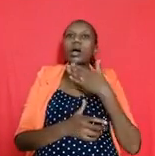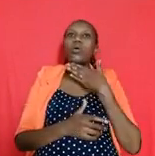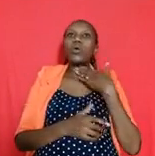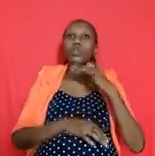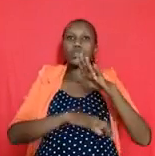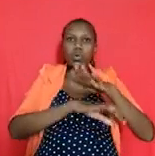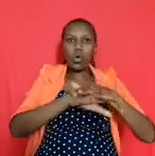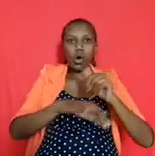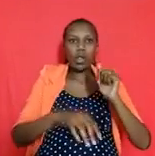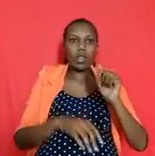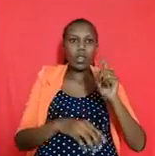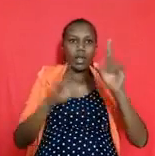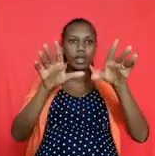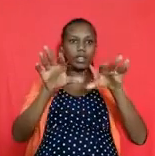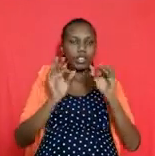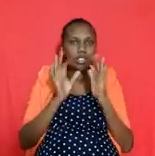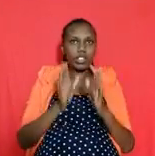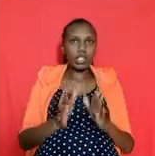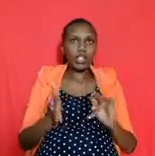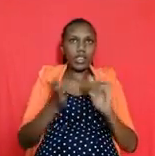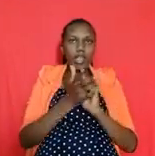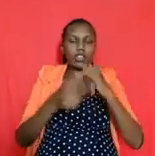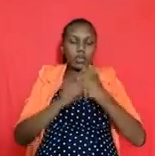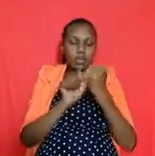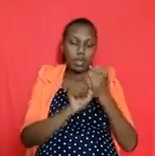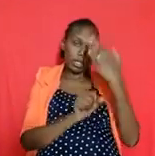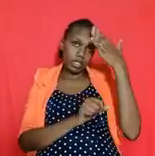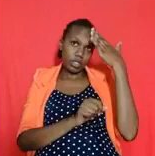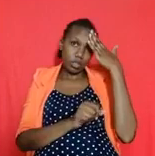honorable treasurer nĩgetha atũmenyithie